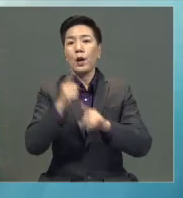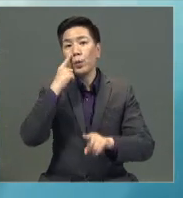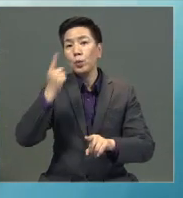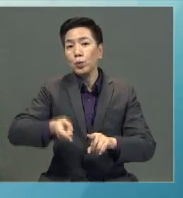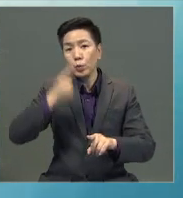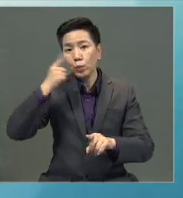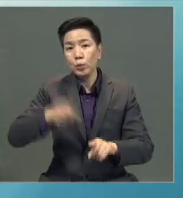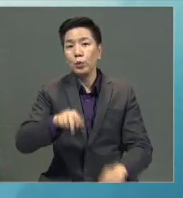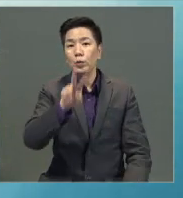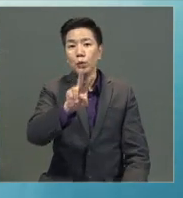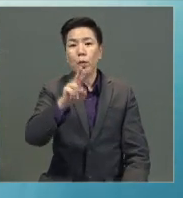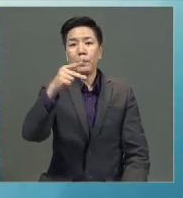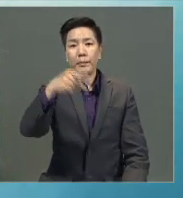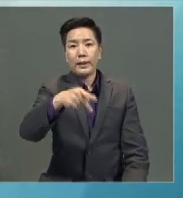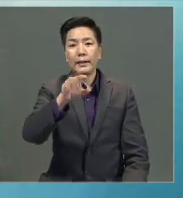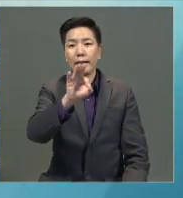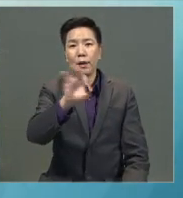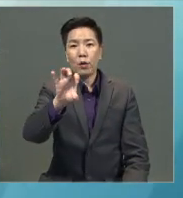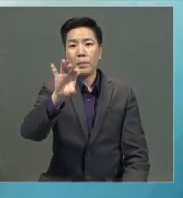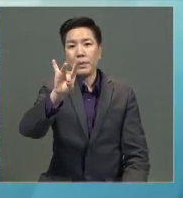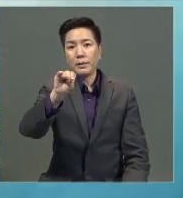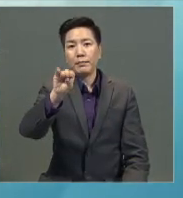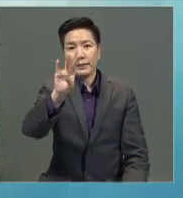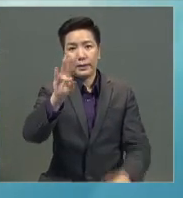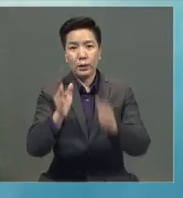รายนะครับเดือนจะมาวิเคราะห์การตรงนี้ว่าเป็นอย่างไรแล้วก็หายป่วยนะครับไม่มีเพิ่มขึ้นแต่ก็ทำให้ตัวเลขอยู่ที่2987